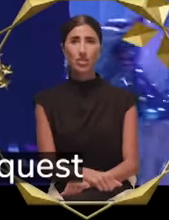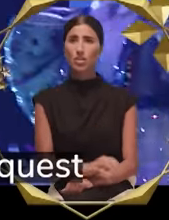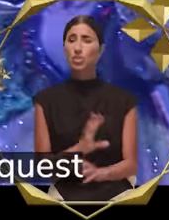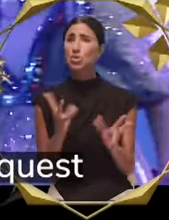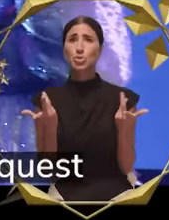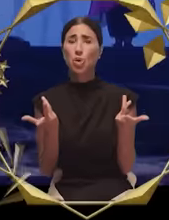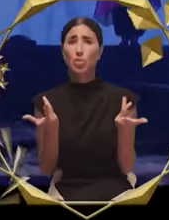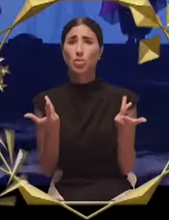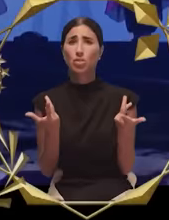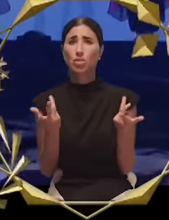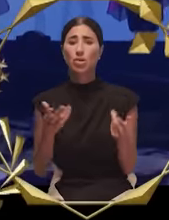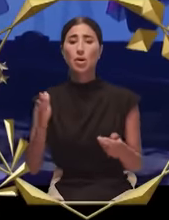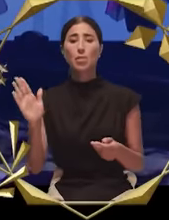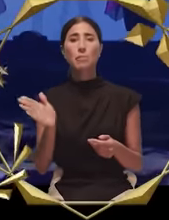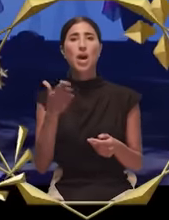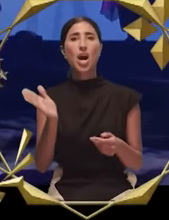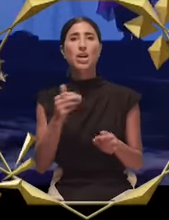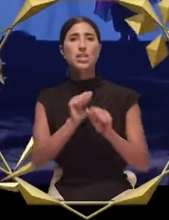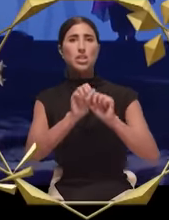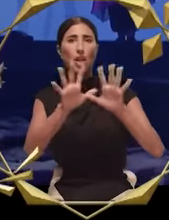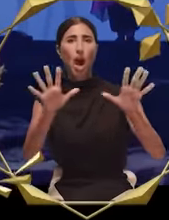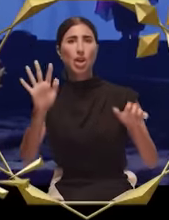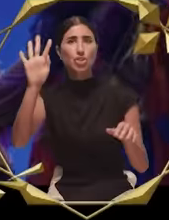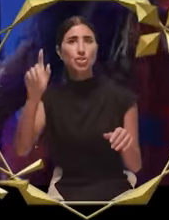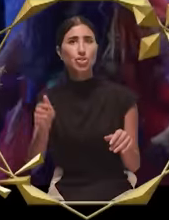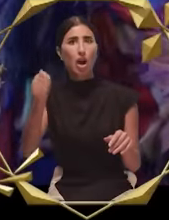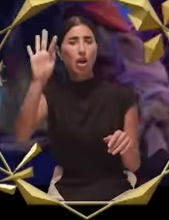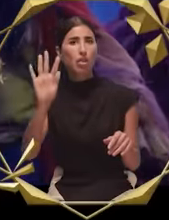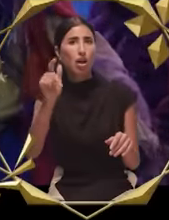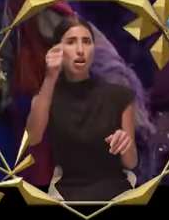وضررا مكنسة الساحرة